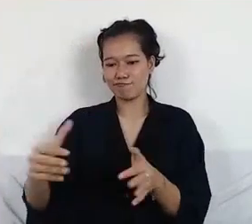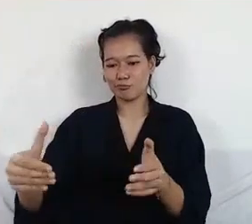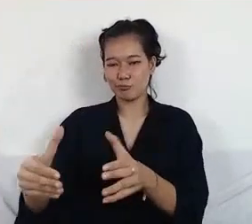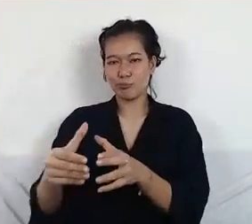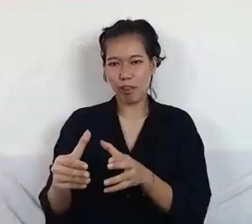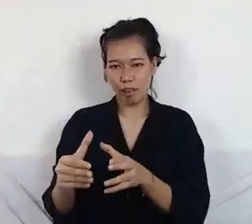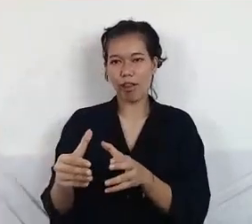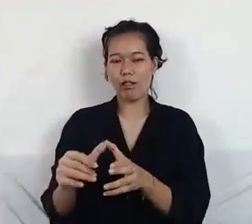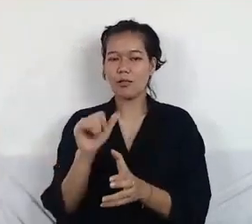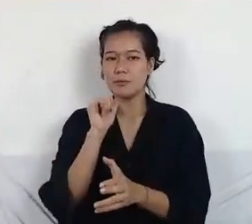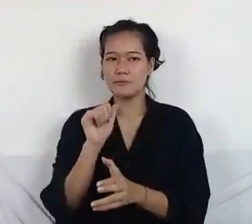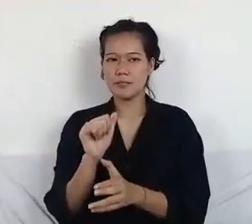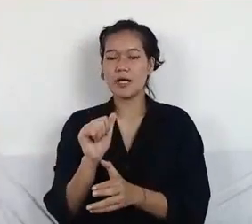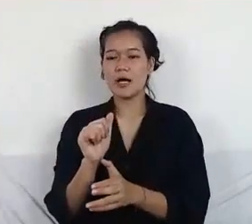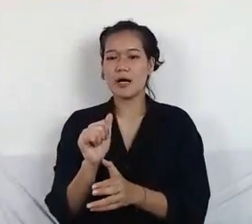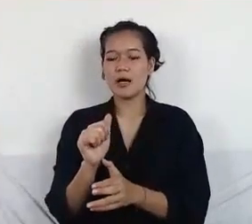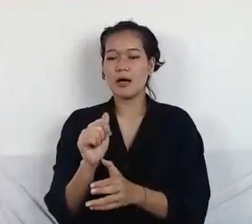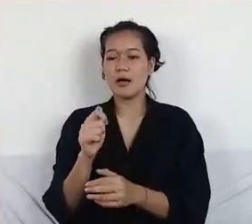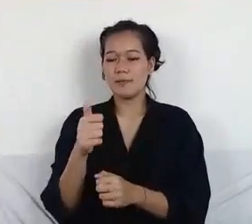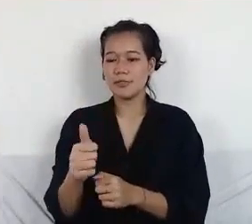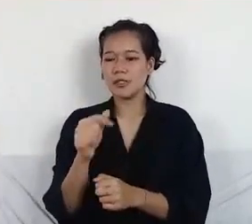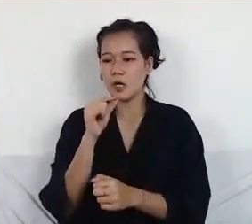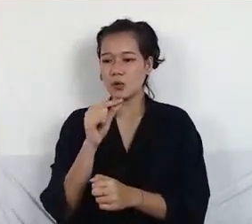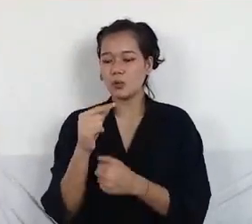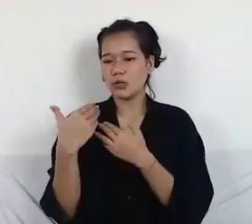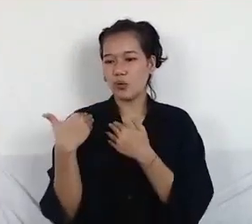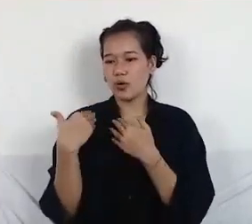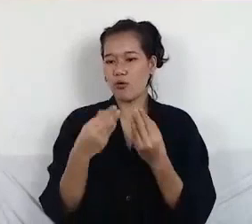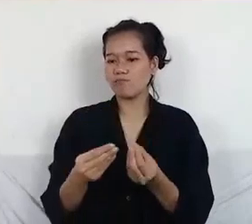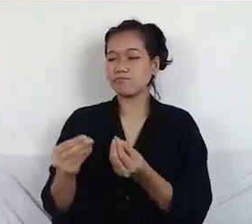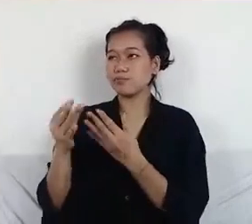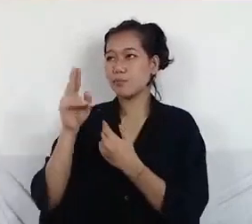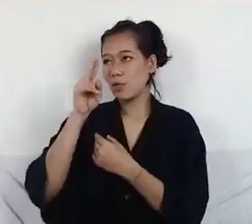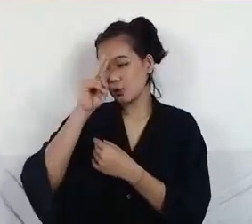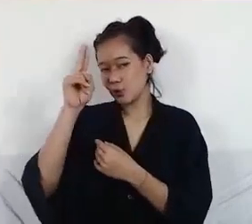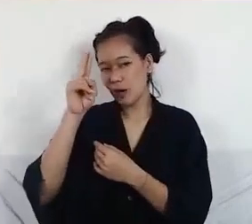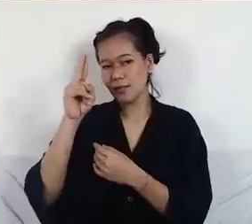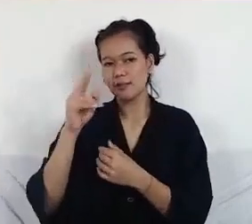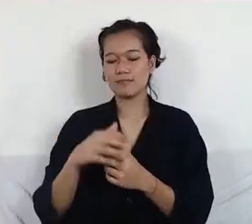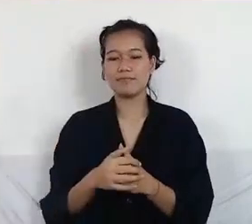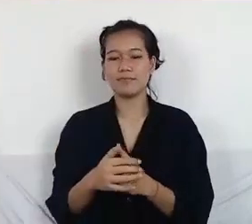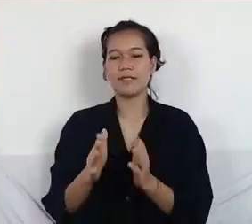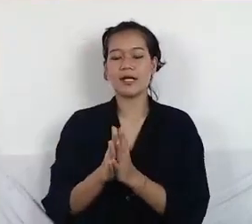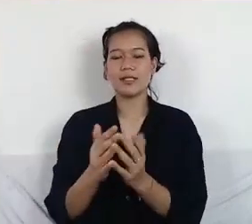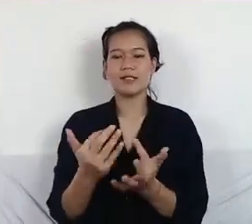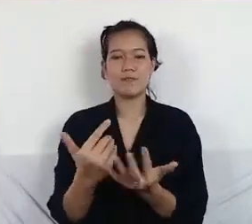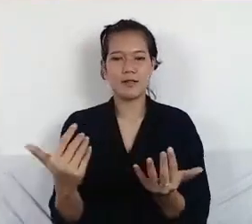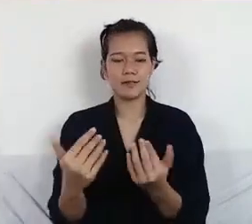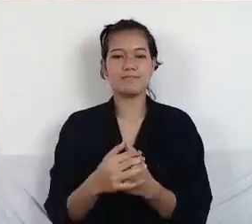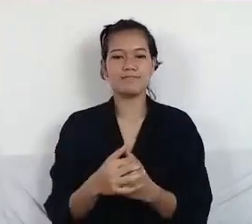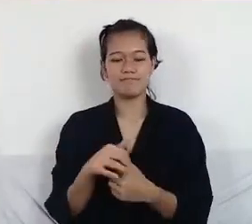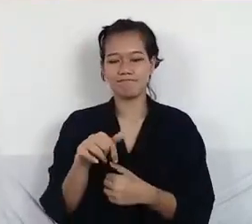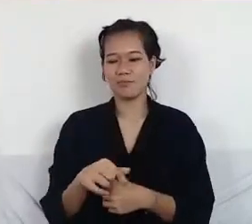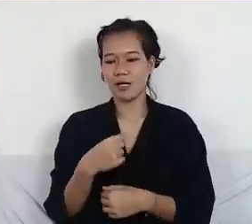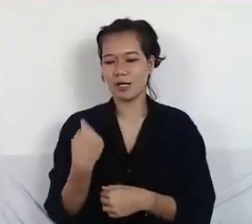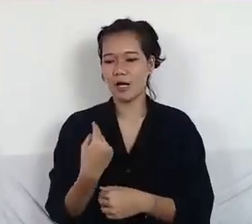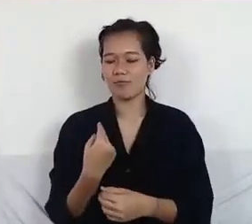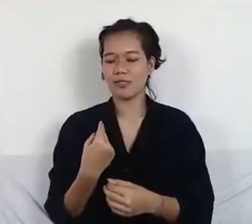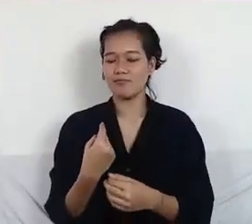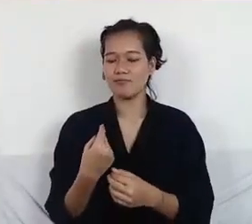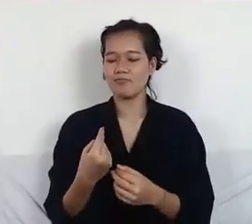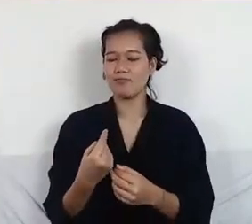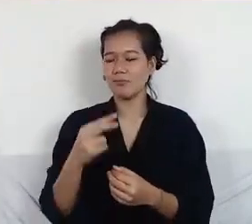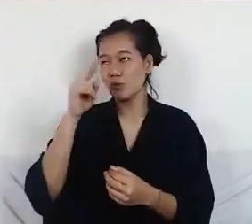Tuhan, sehingga boleh dipertanggungjawabkan di hadapan hadirat-Mu, juga di hadapan jemaat. Inilah kami ya Tuhan,